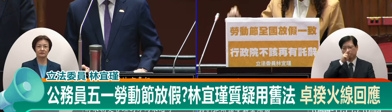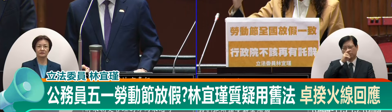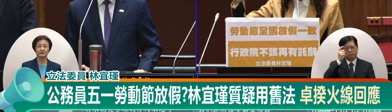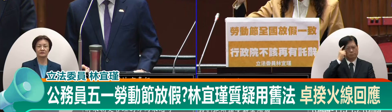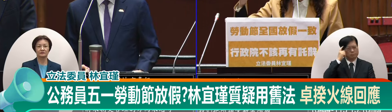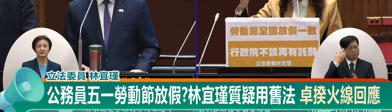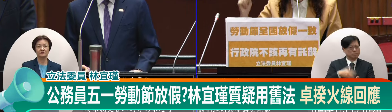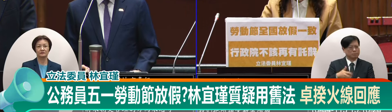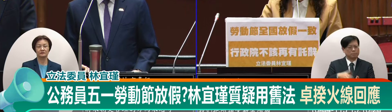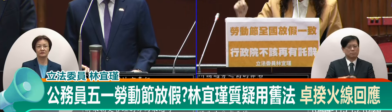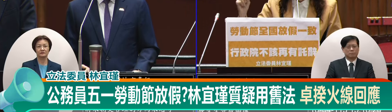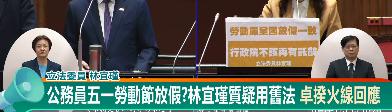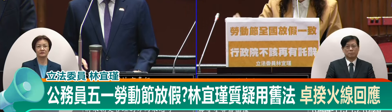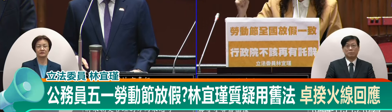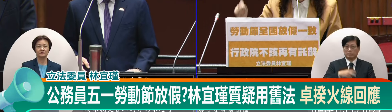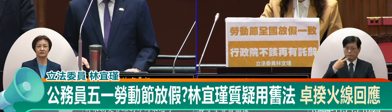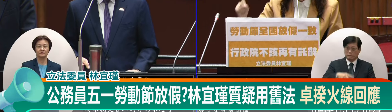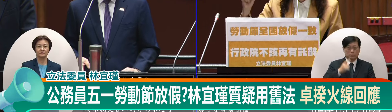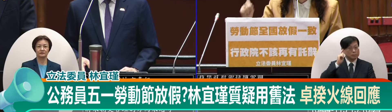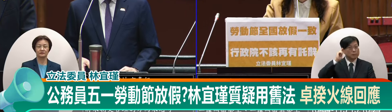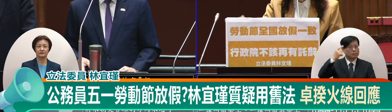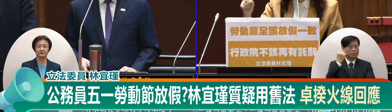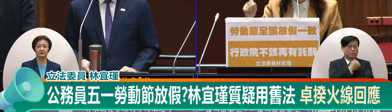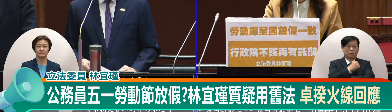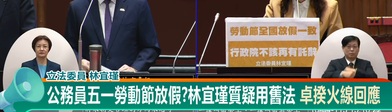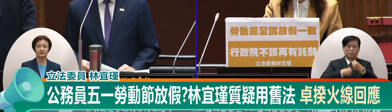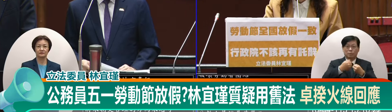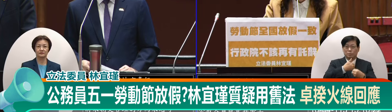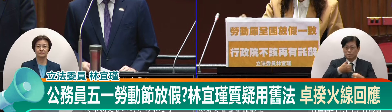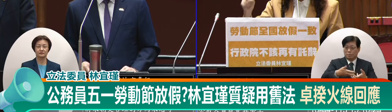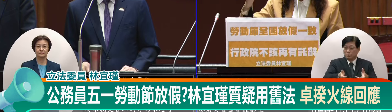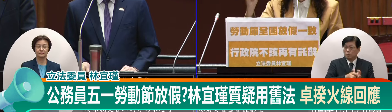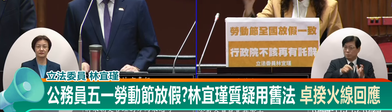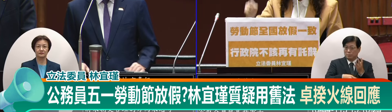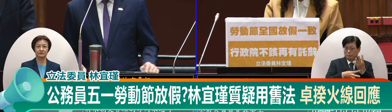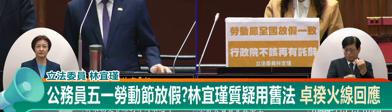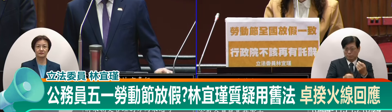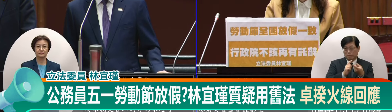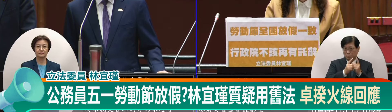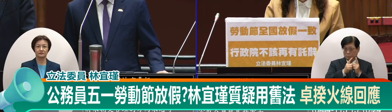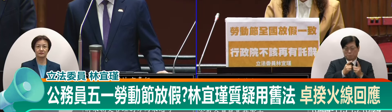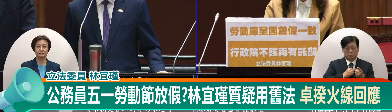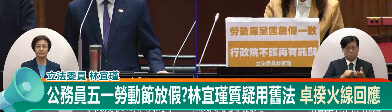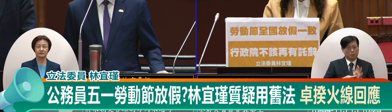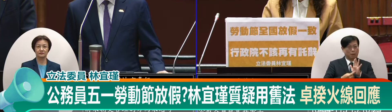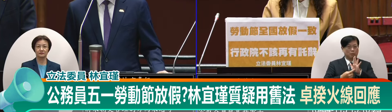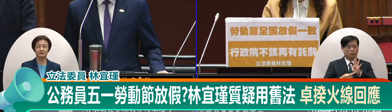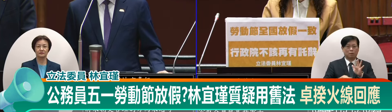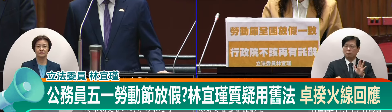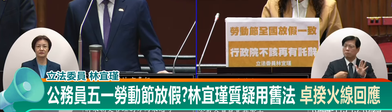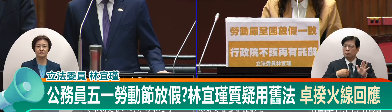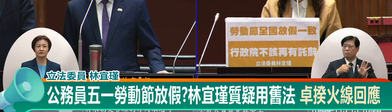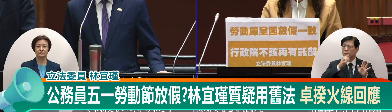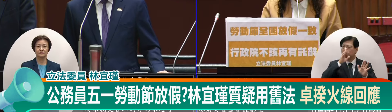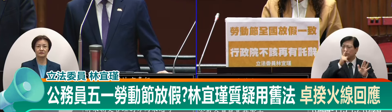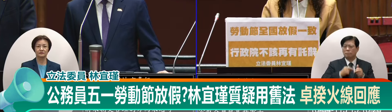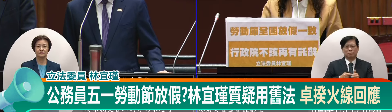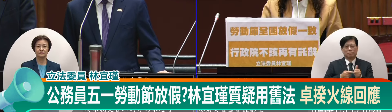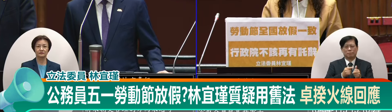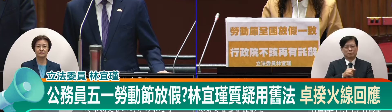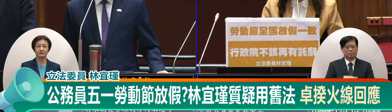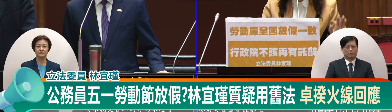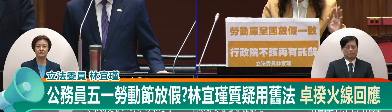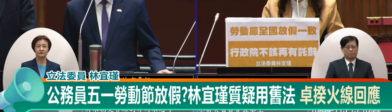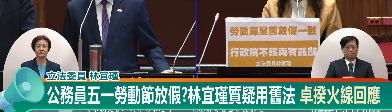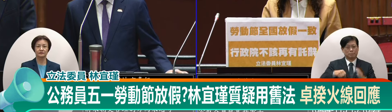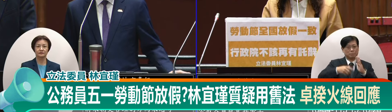念，然后来用纪念劳动者团结的这一天来刻意的彰显出来。院长不觉得很讽刺吗？